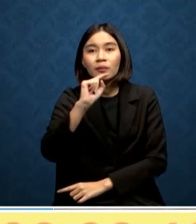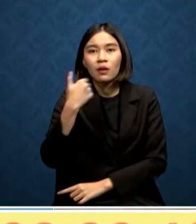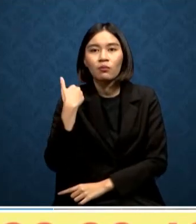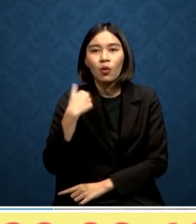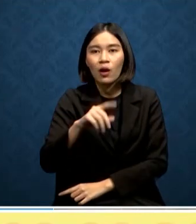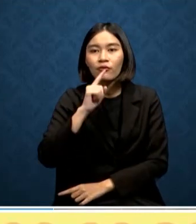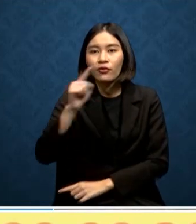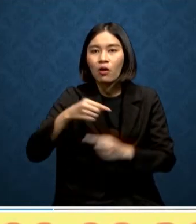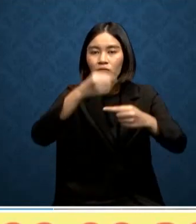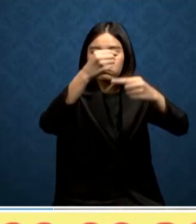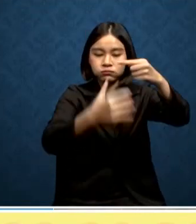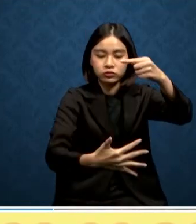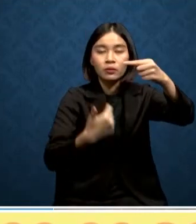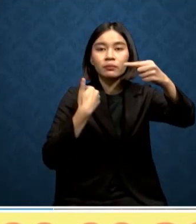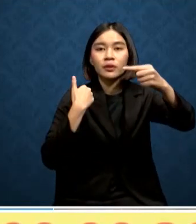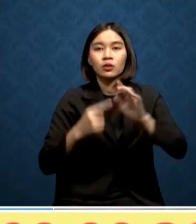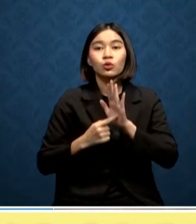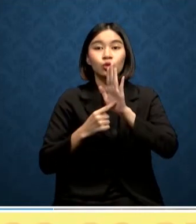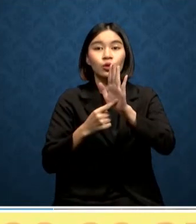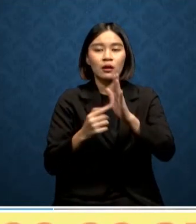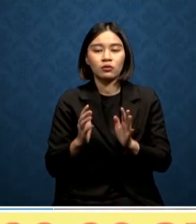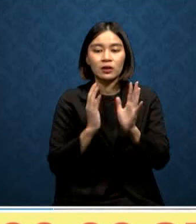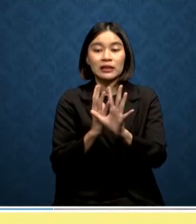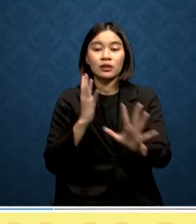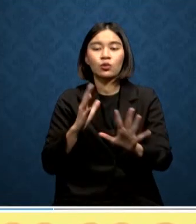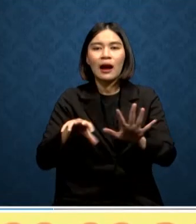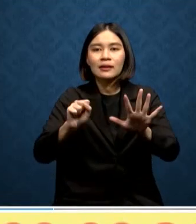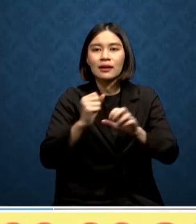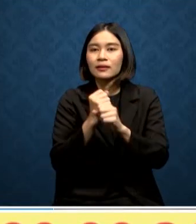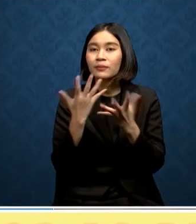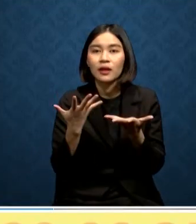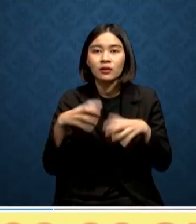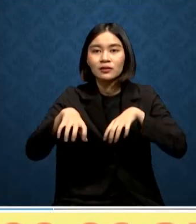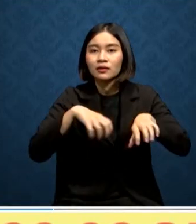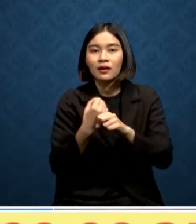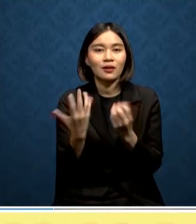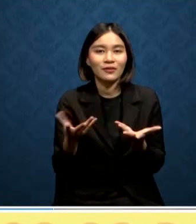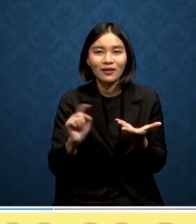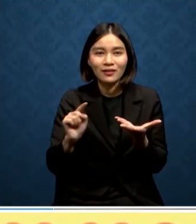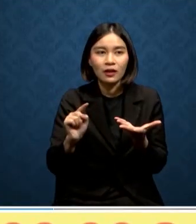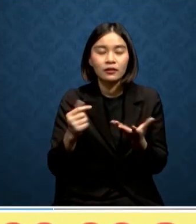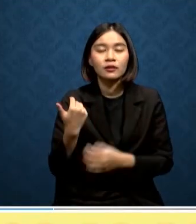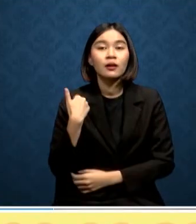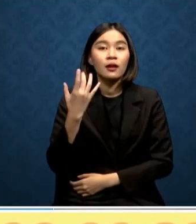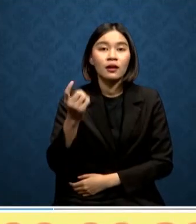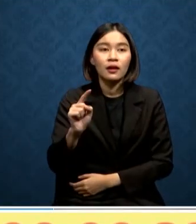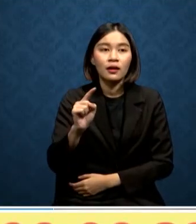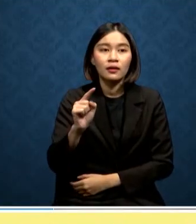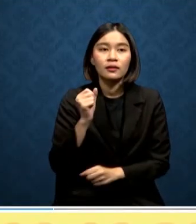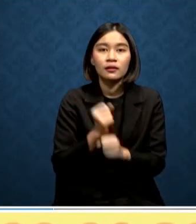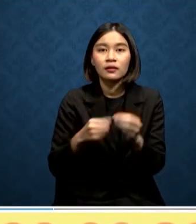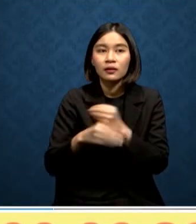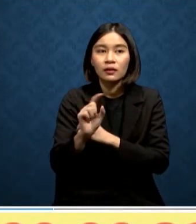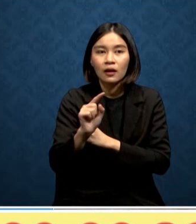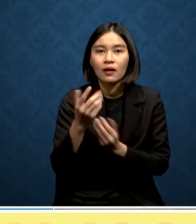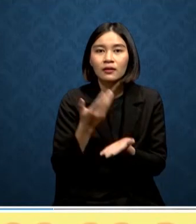ะนะพอเยอะสมมุติเราเป็นคดีที่ 500,000 ทํายังไงดีครับใส่อะไรเข้าไปนะฮะใส่บัดเ